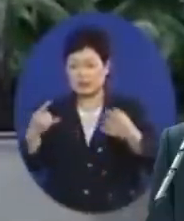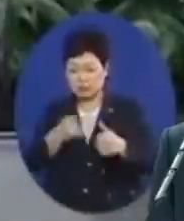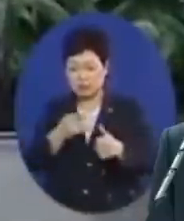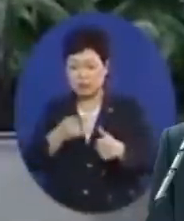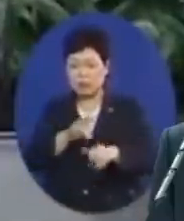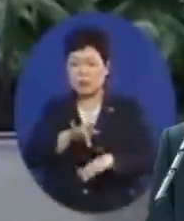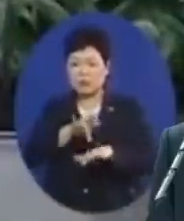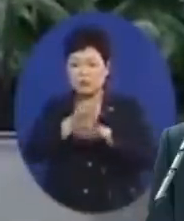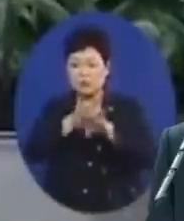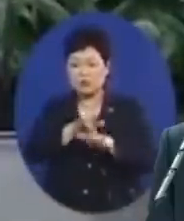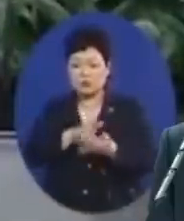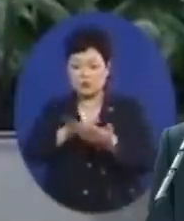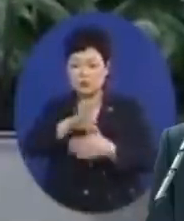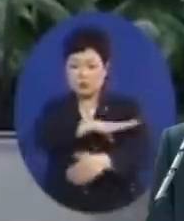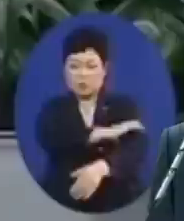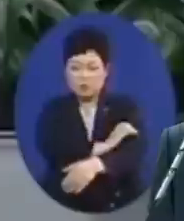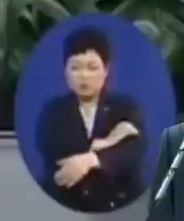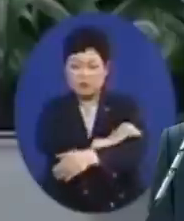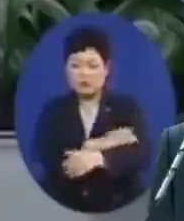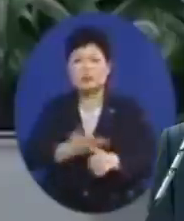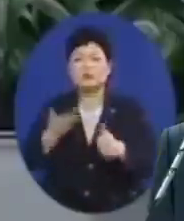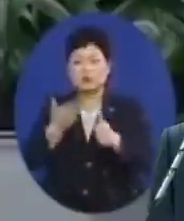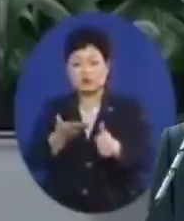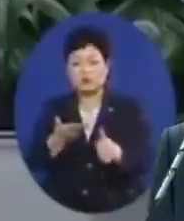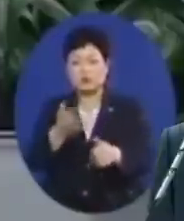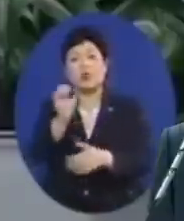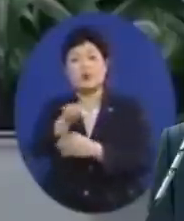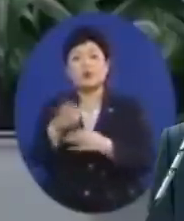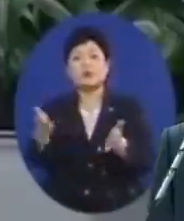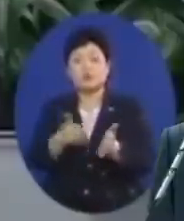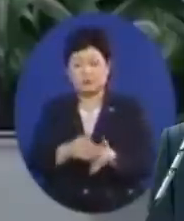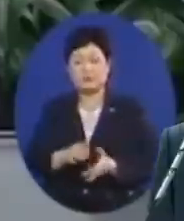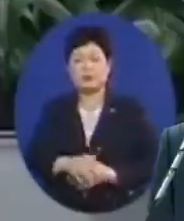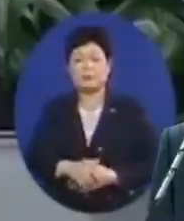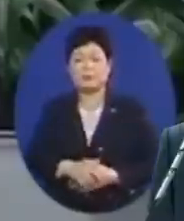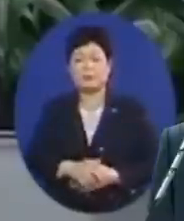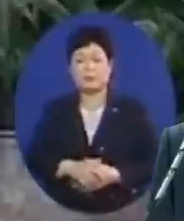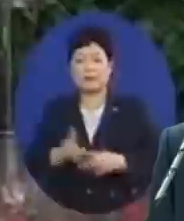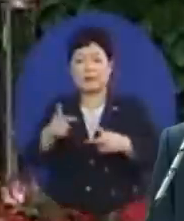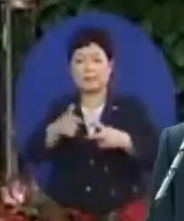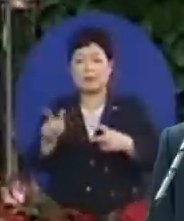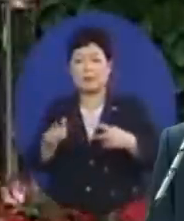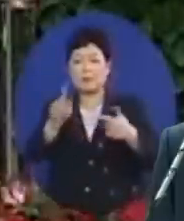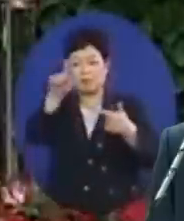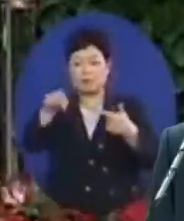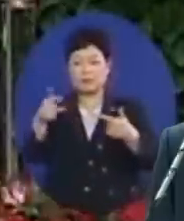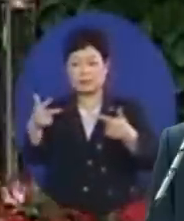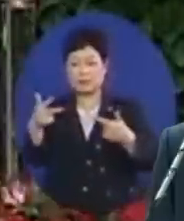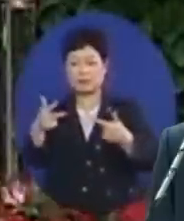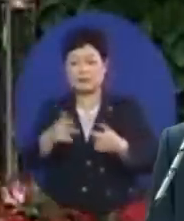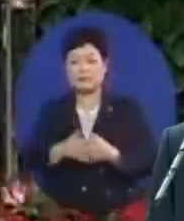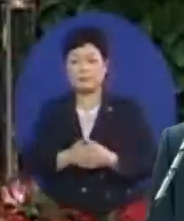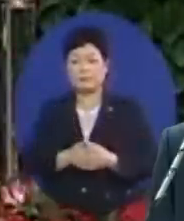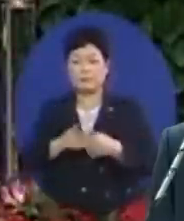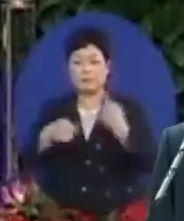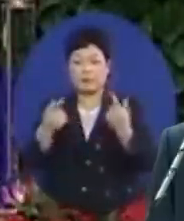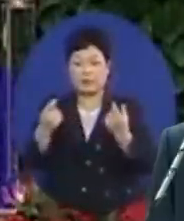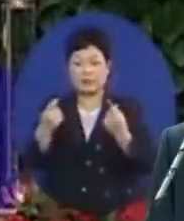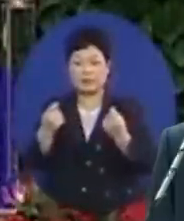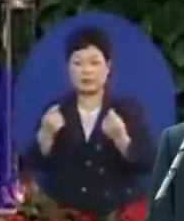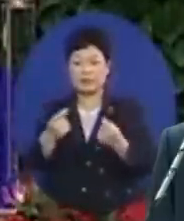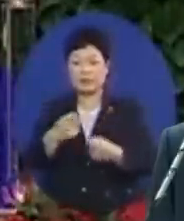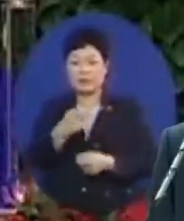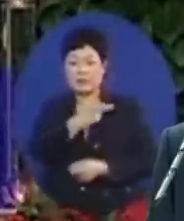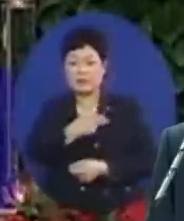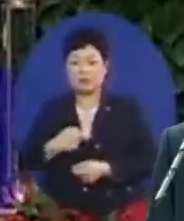귀신을 쫓아내는 권세를 주신 것입니다. 마가복음 6장 7절 한번 따라 읽어주십시오.